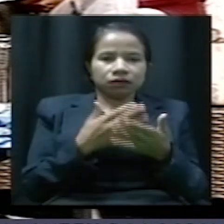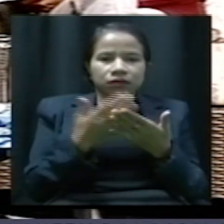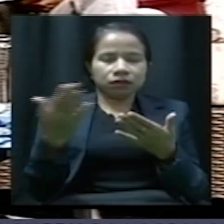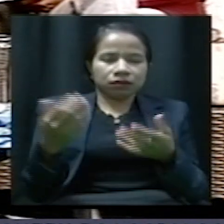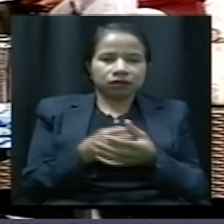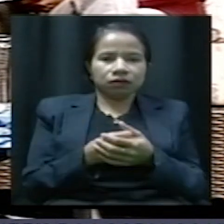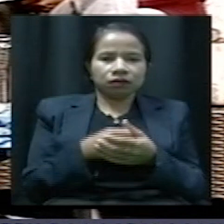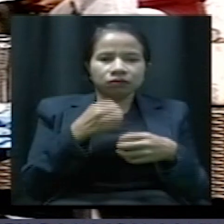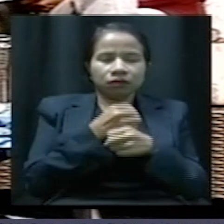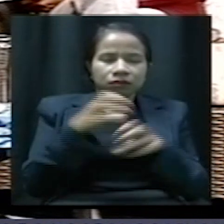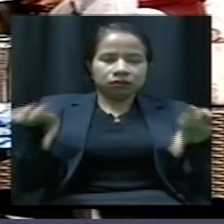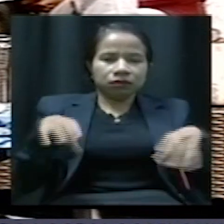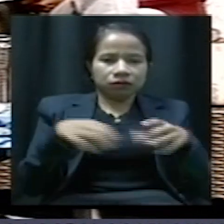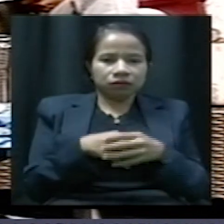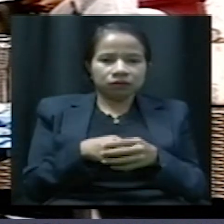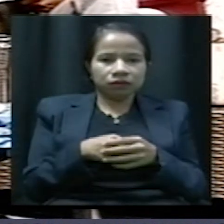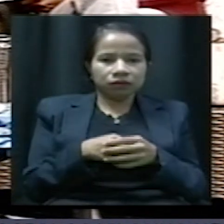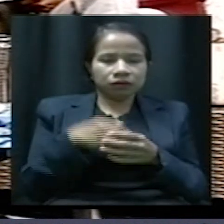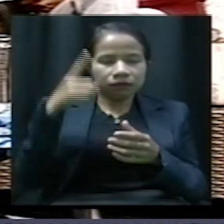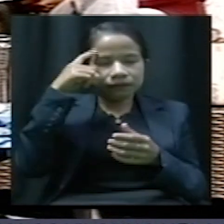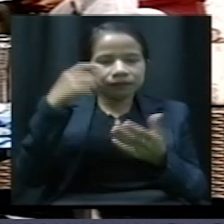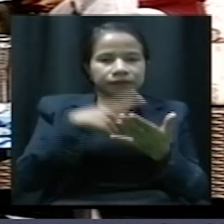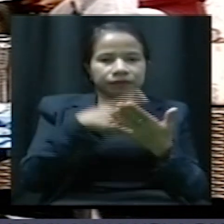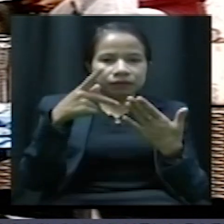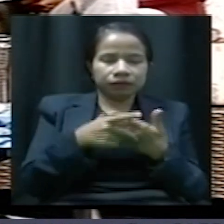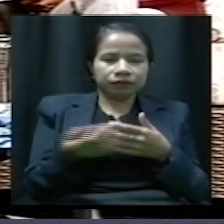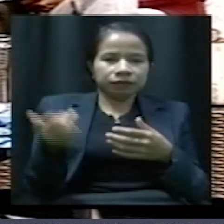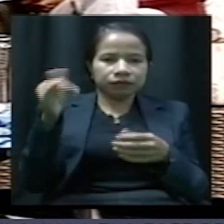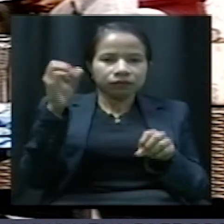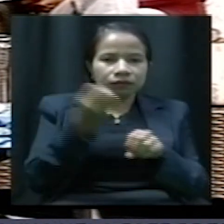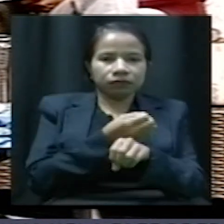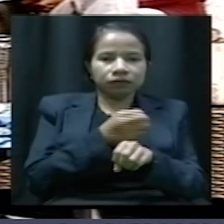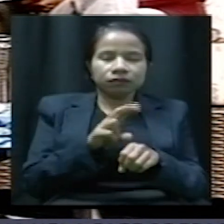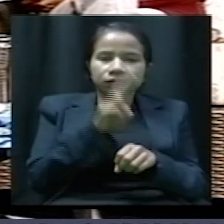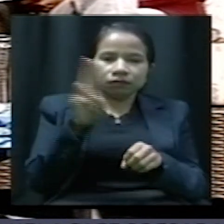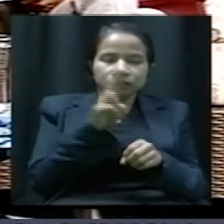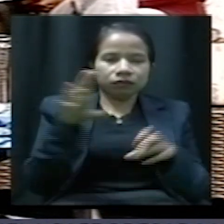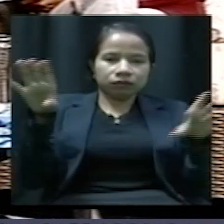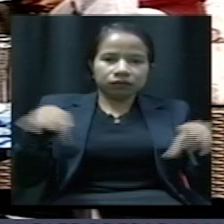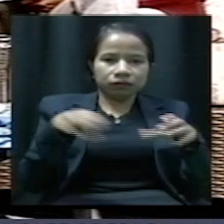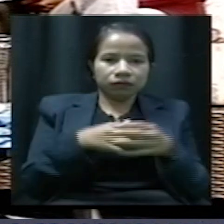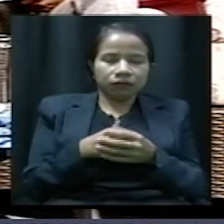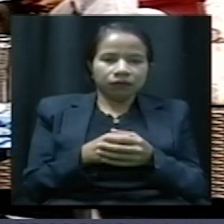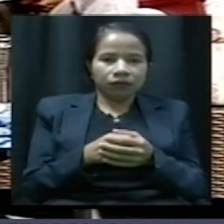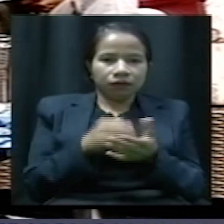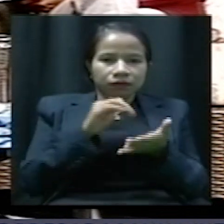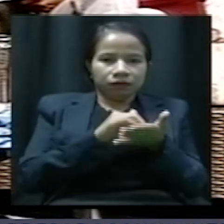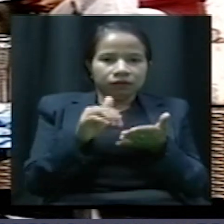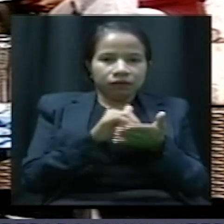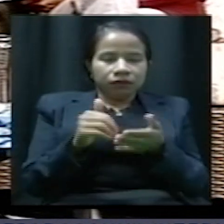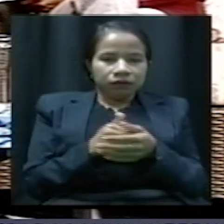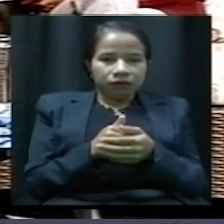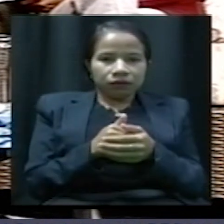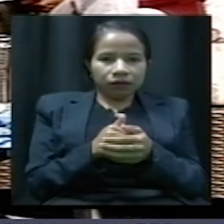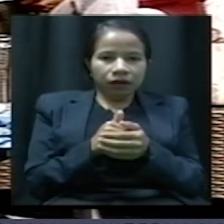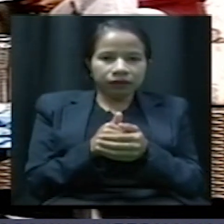halo ser servicio tambah itu programa ser nemos objektif ida mak ne ita usa sistema formasaun agora da dagne